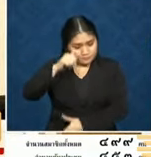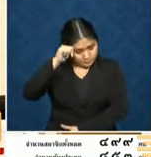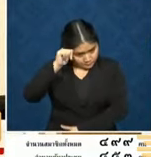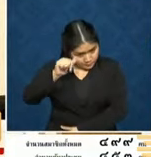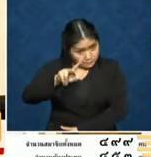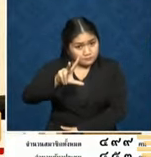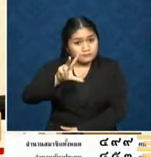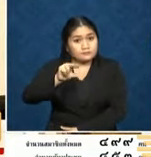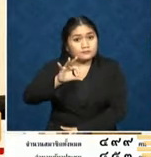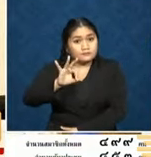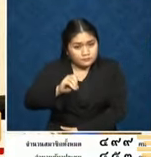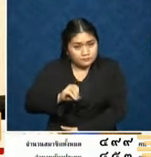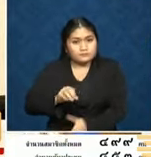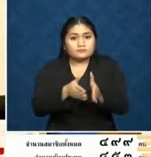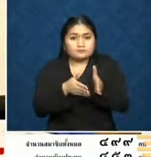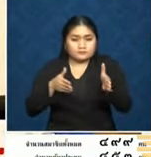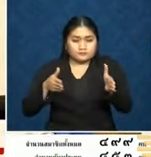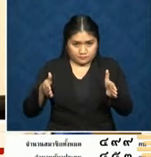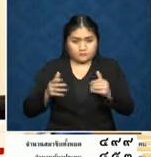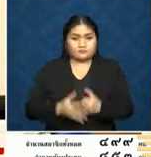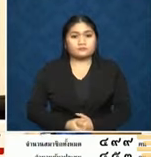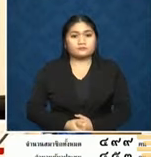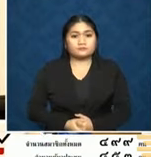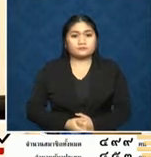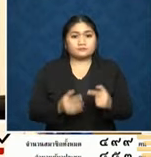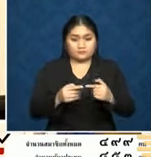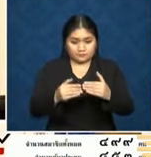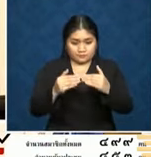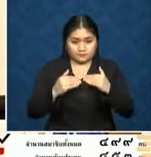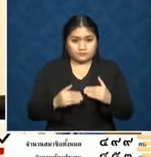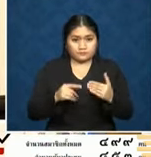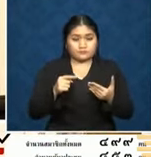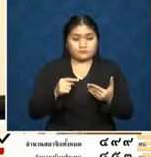วันนะครับต่อไปครับระยะเวลาที่ 5.2 ถึง 5.3